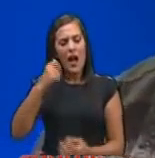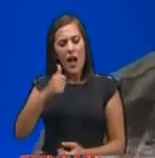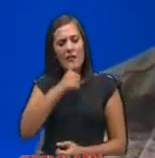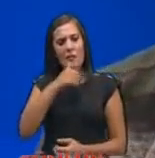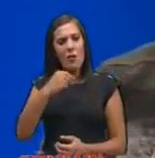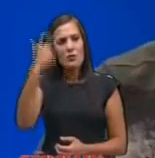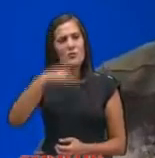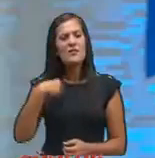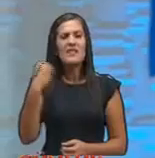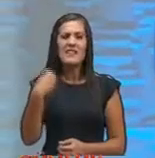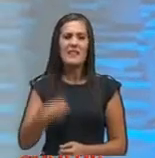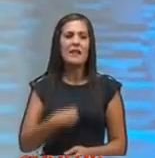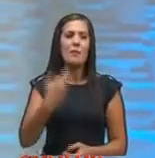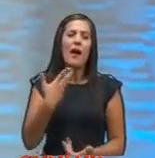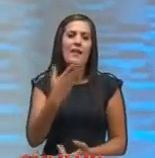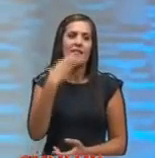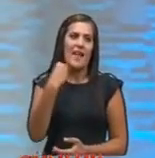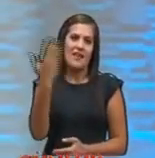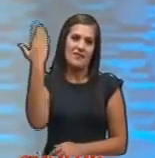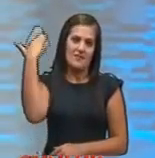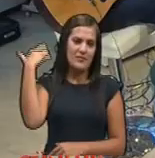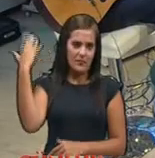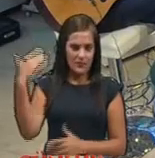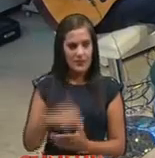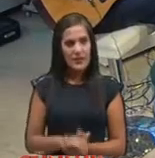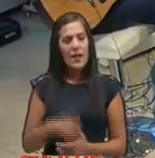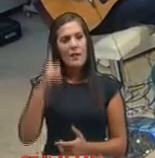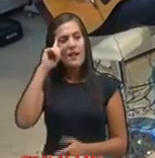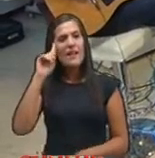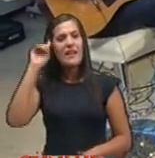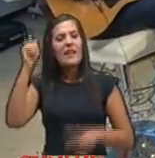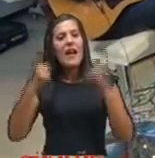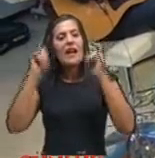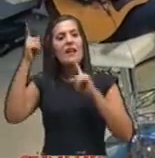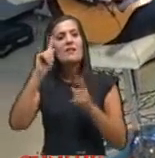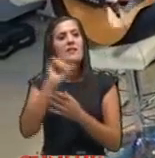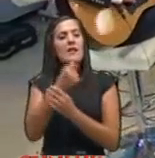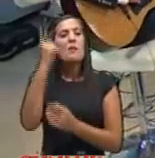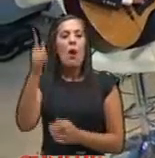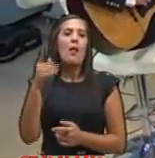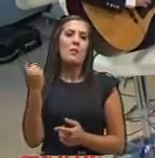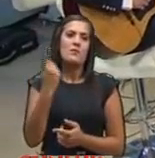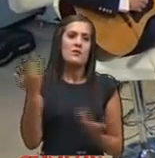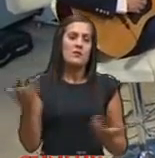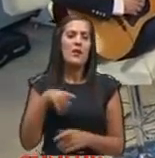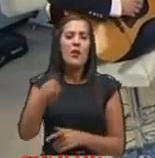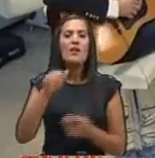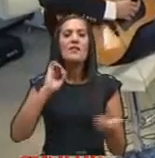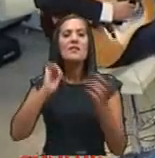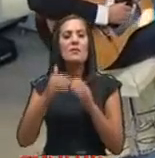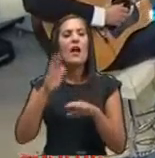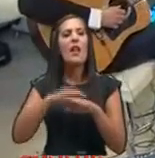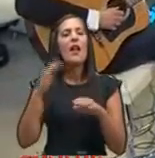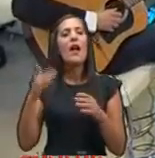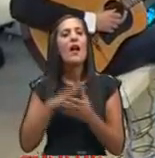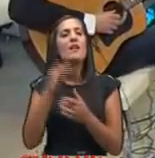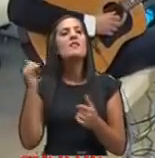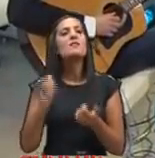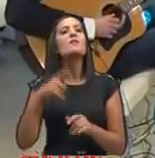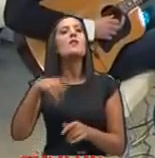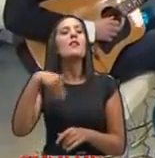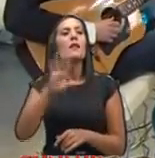kala nasip olmadı, kısmet olmadı. Uçak kazası vefat etti. Allah rahmet eylesin. Evet. Ondan sonra bir şekilde işte Sezen Aksu'ya rahmetli onunla bahsetmiş bundan sonra. Ben bir şekilde Sezen'e